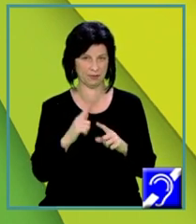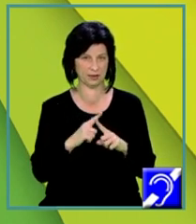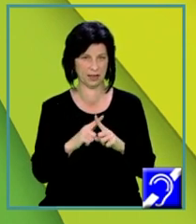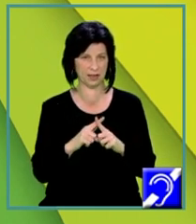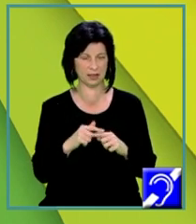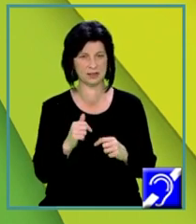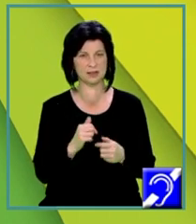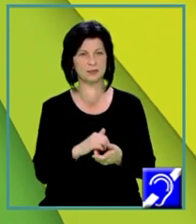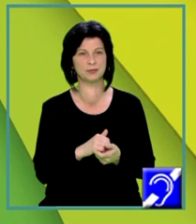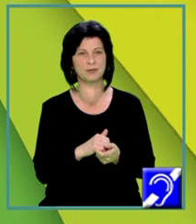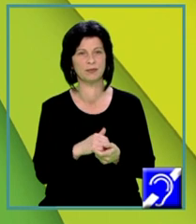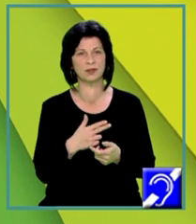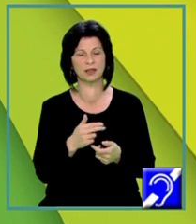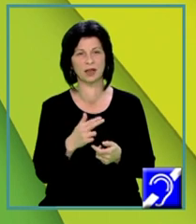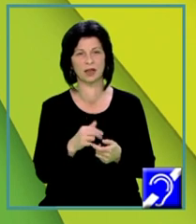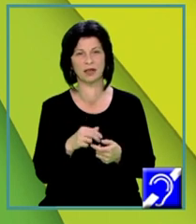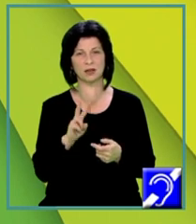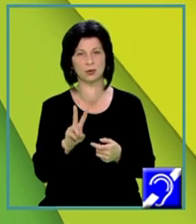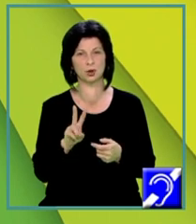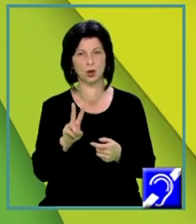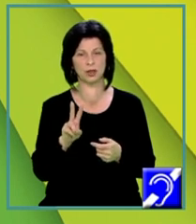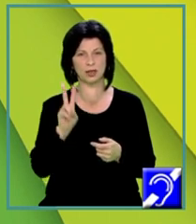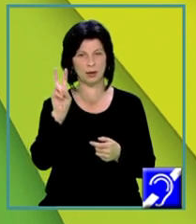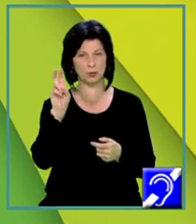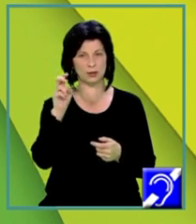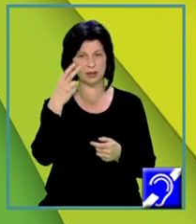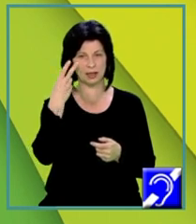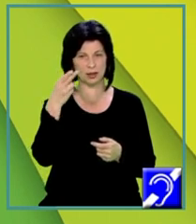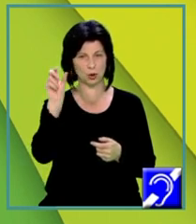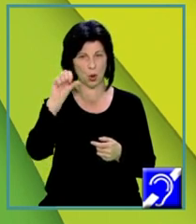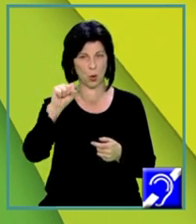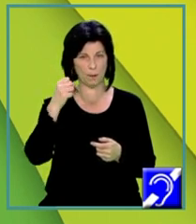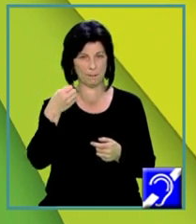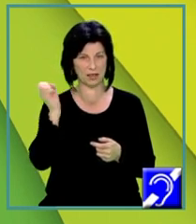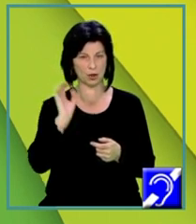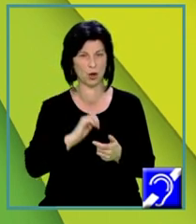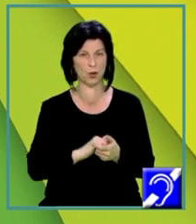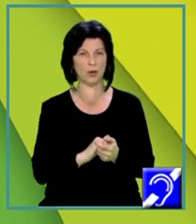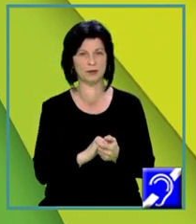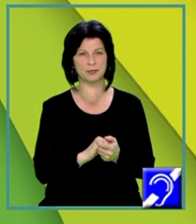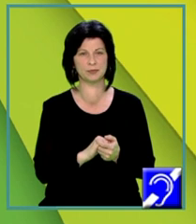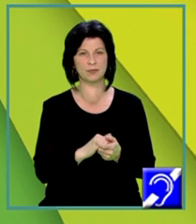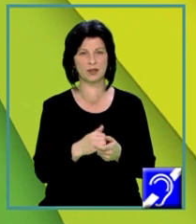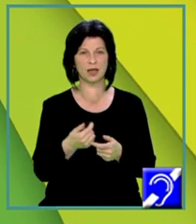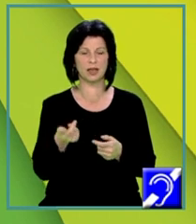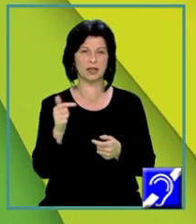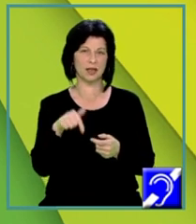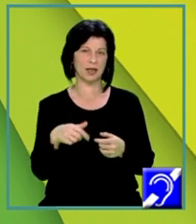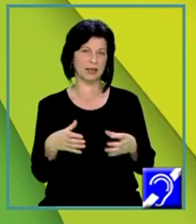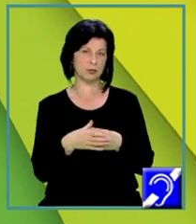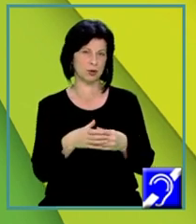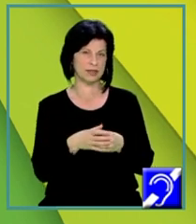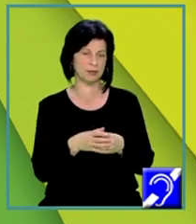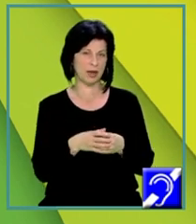2009 doilea 2009 Deci mă stai la 2000 noi doi la 2009 în numerele alea nu se poate decât că aici Nu tre să fie